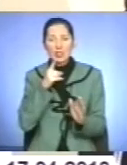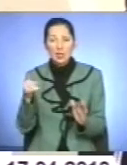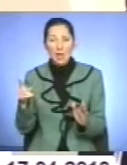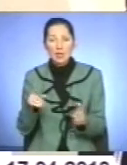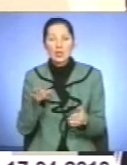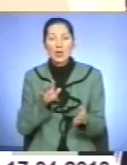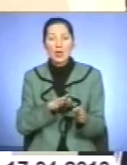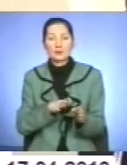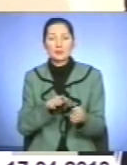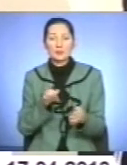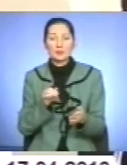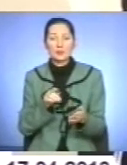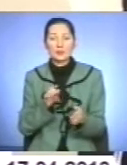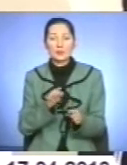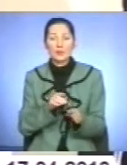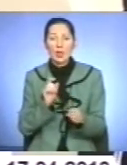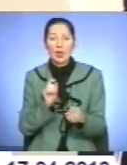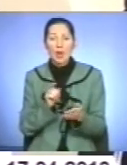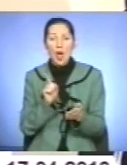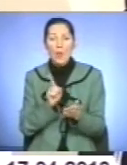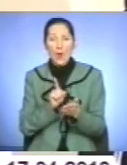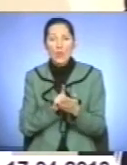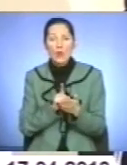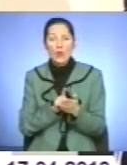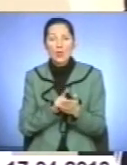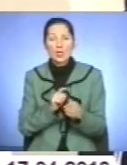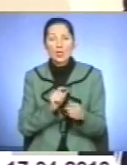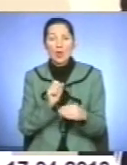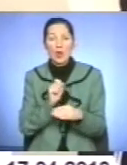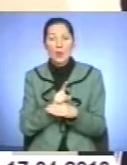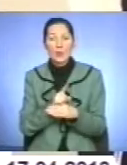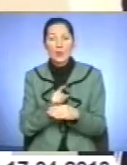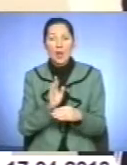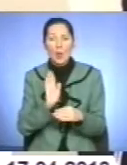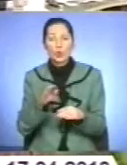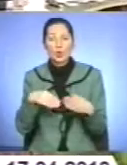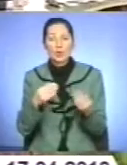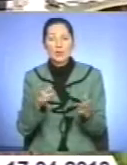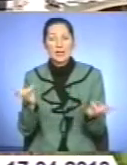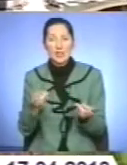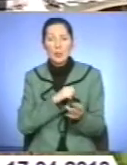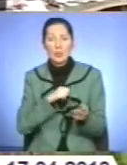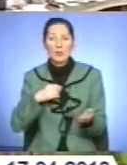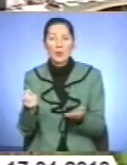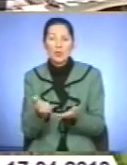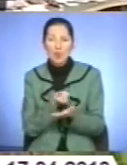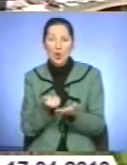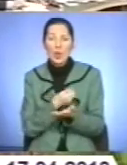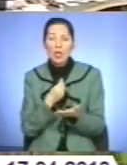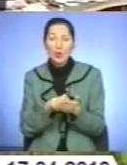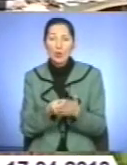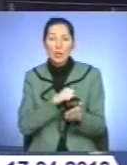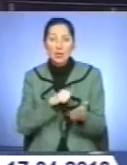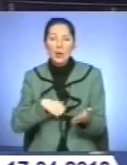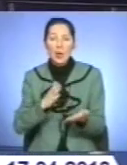повноваження будуть надаватися, значить, самі маємо заробляти кошти і самі маємо потім ними розпоряджатися.